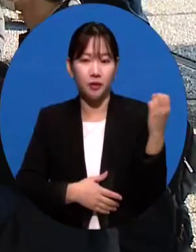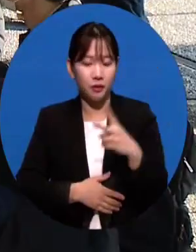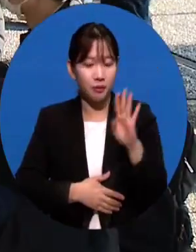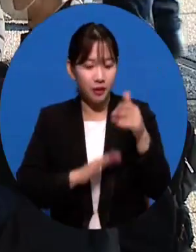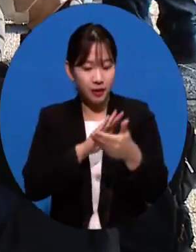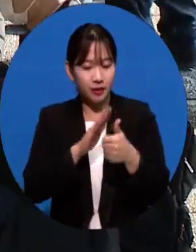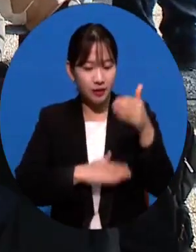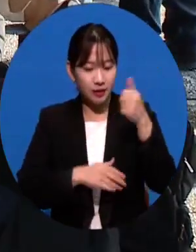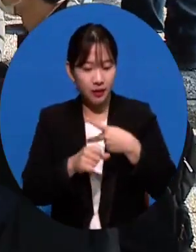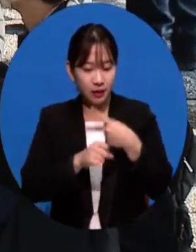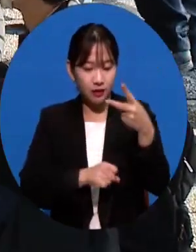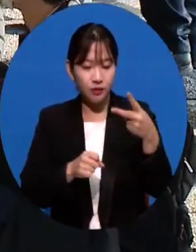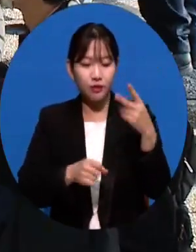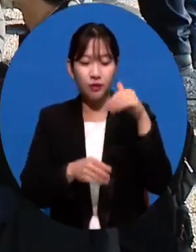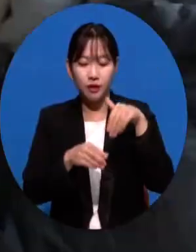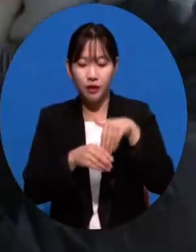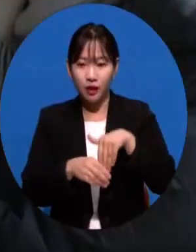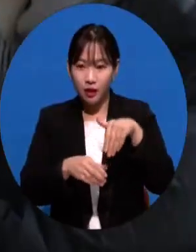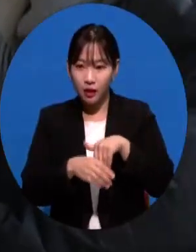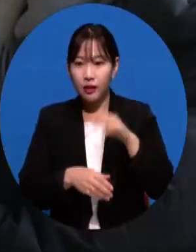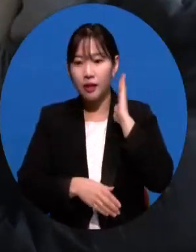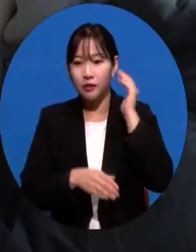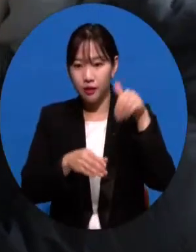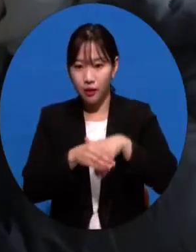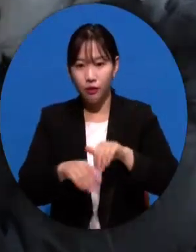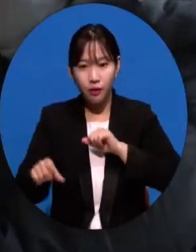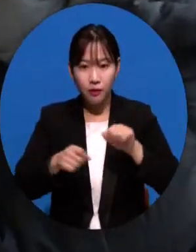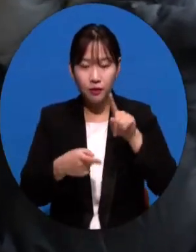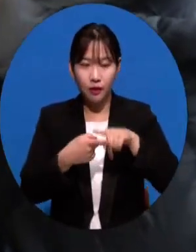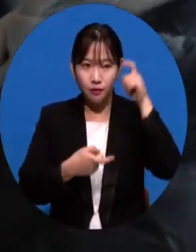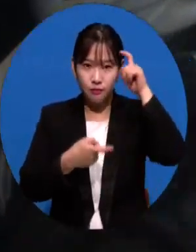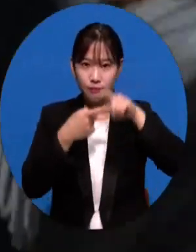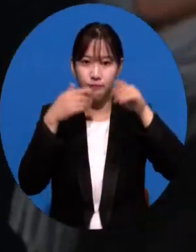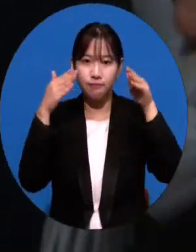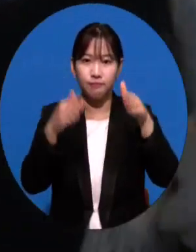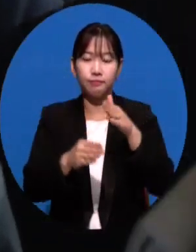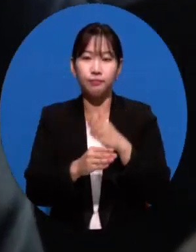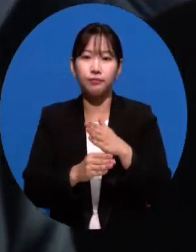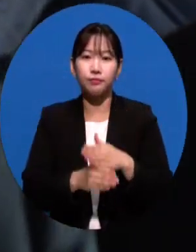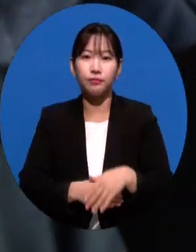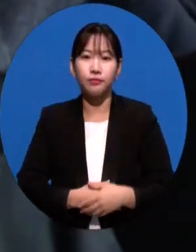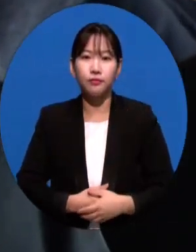박정원장의 내후년 총선 행보 등에도 관심이 쏠리고 있습니다 MBC 뉴스 김진선입니다